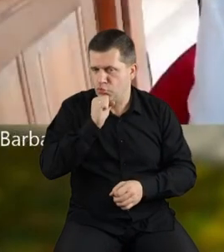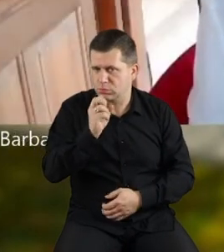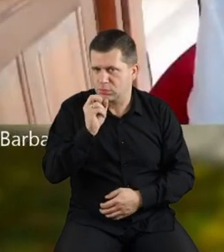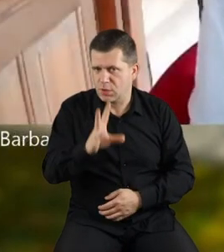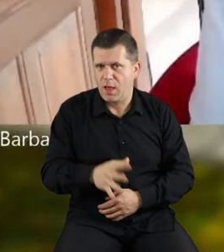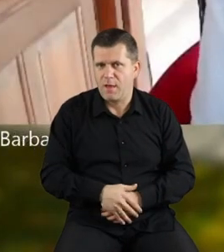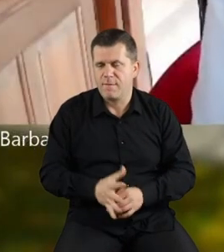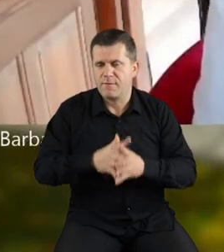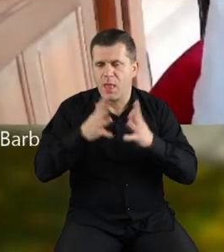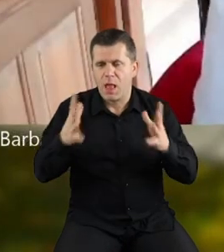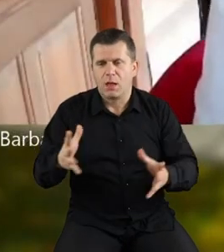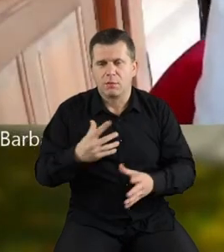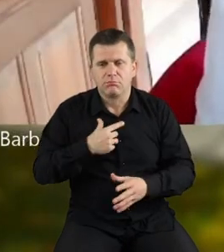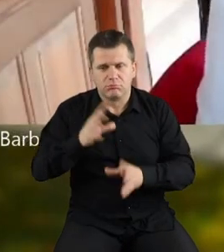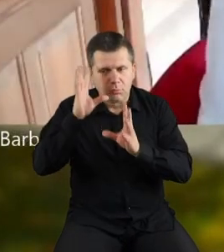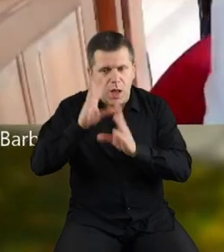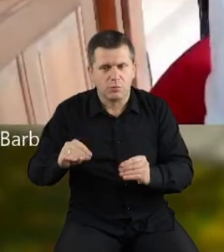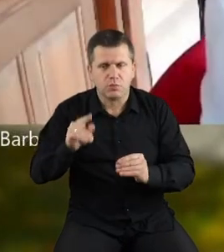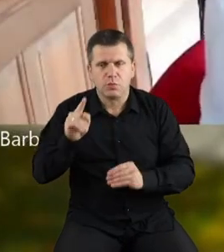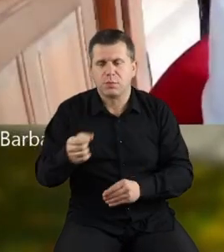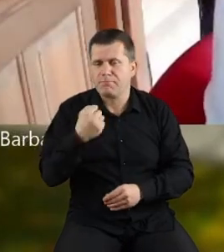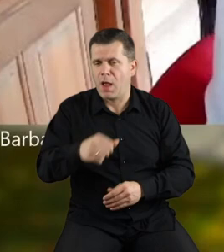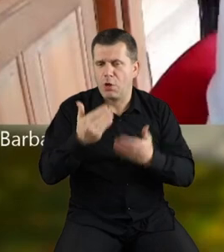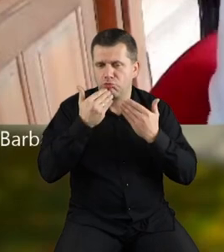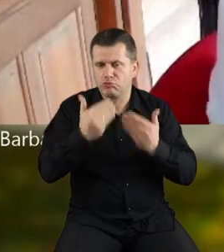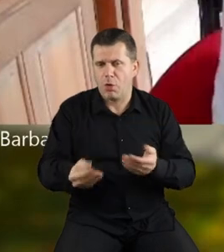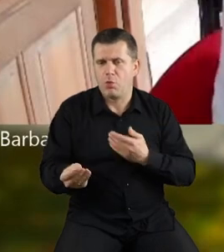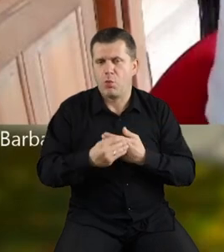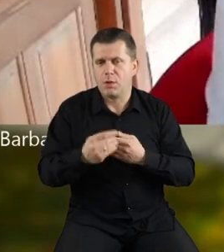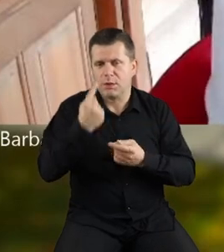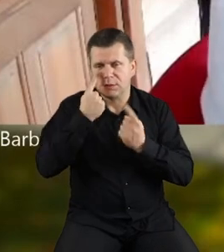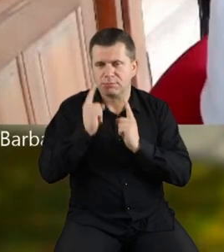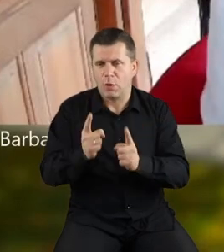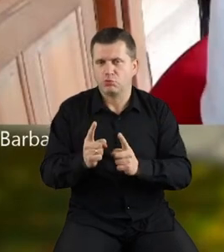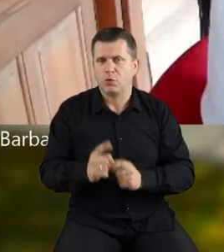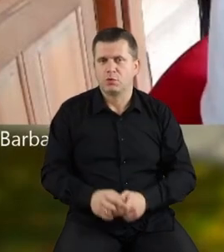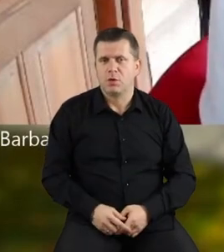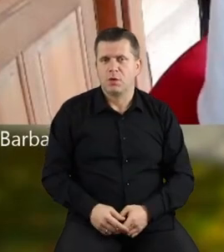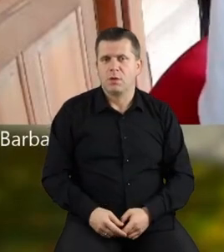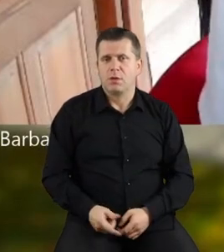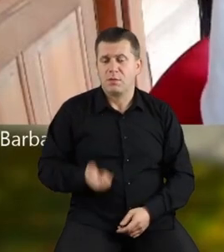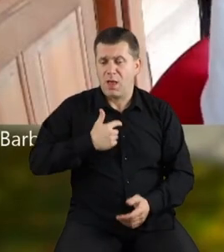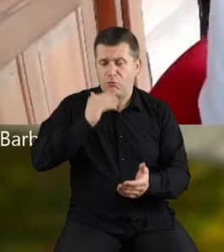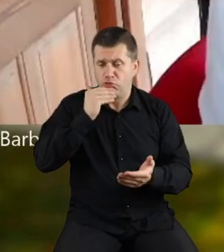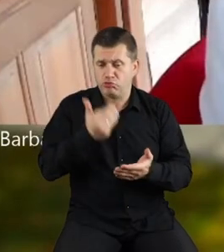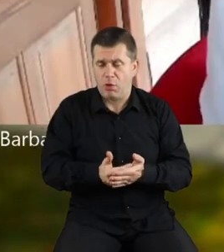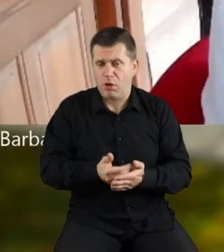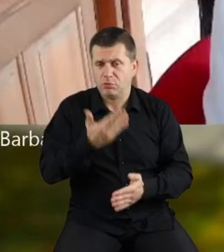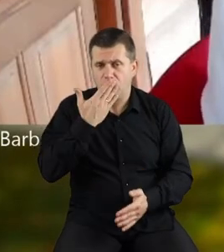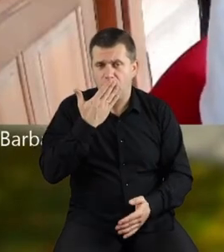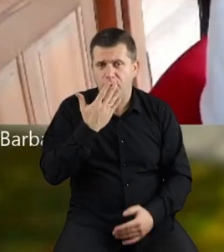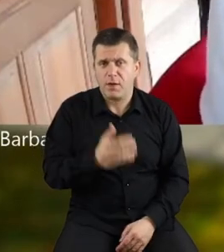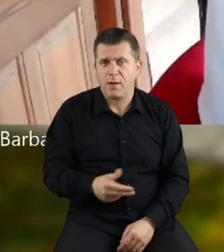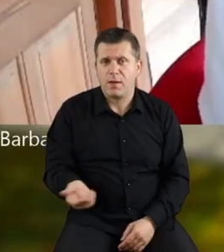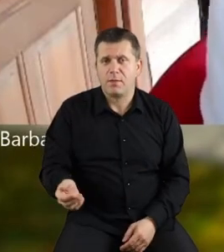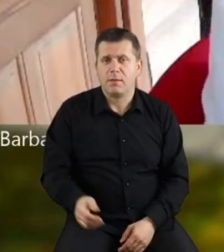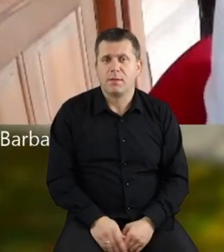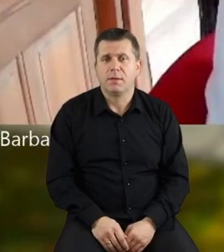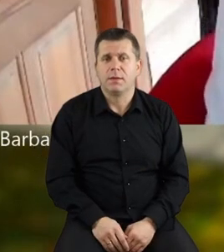ogromny, mam wielki sentyment i bardzo dziękuję za to spostrzeżenie. Ja szczerze mówiąc,